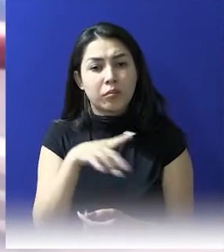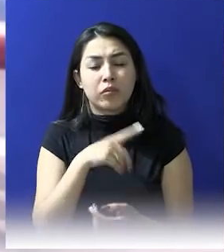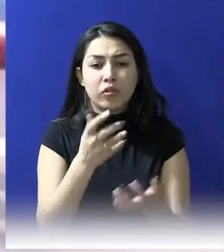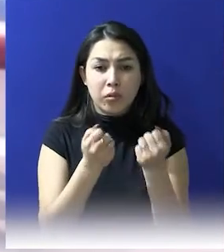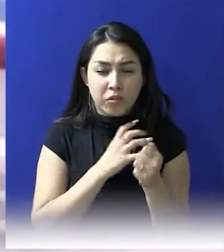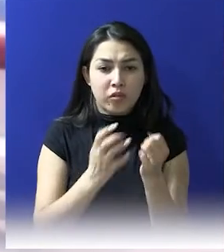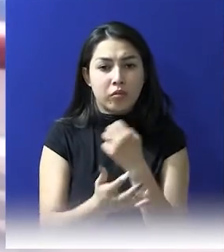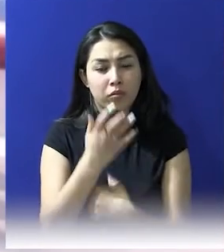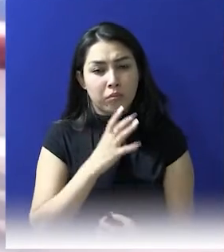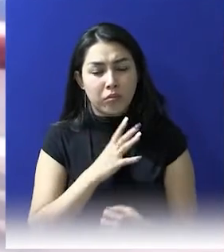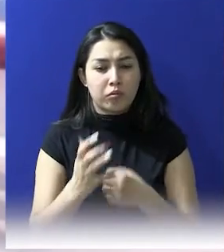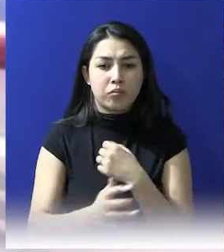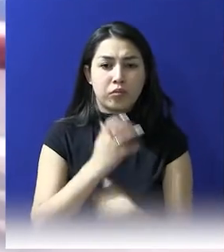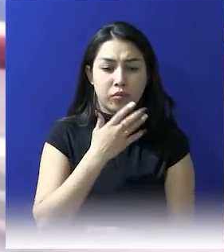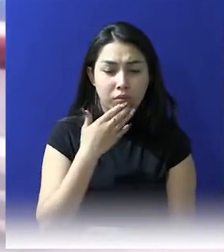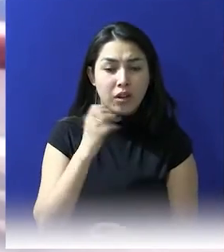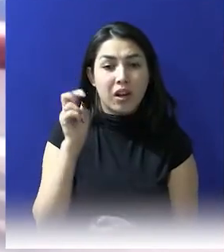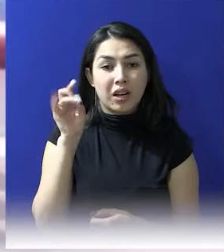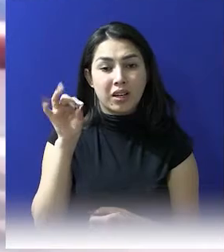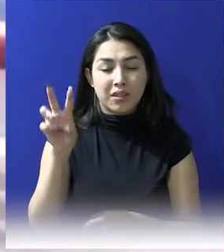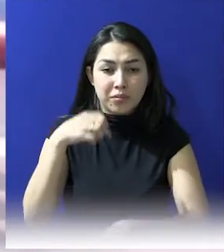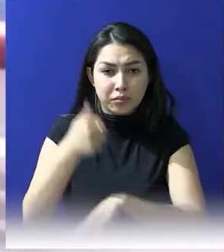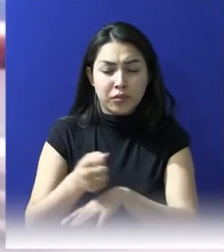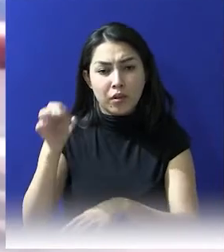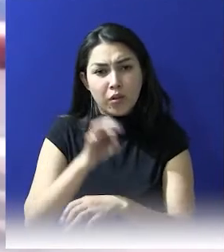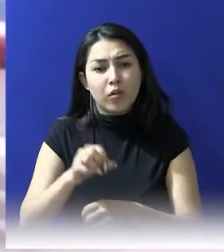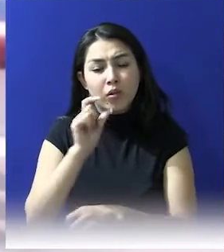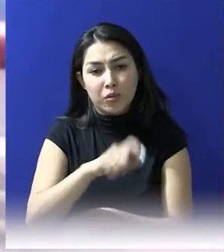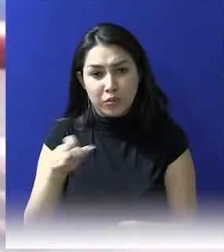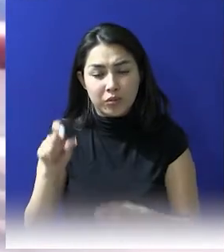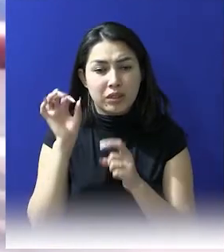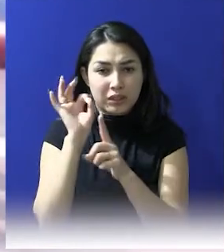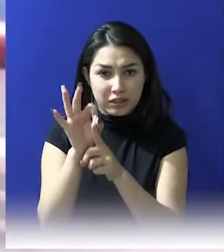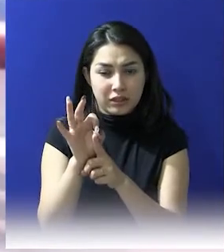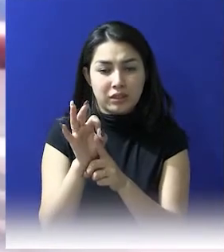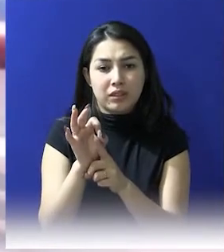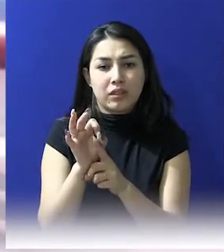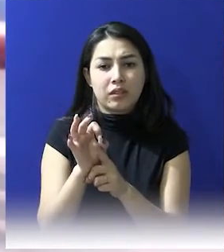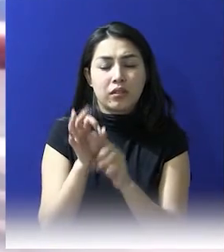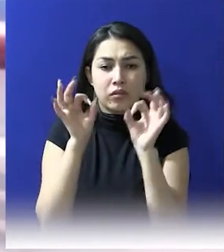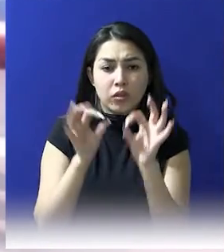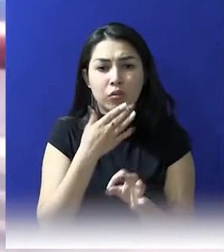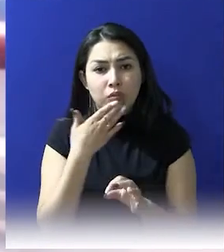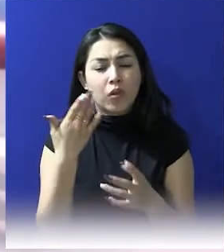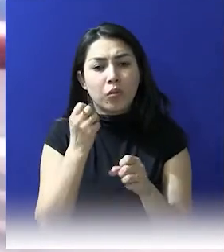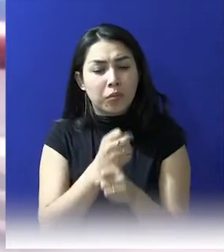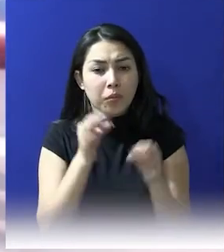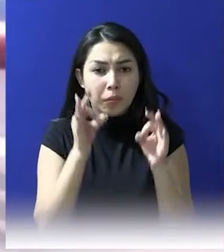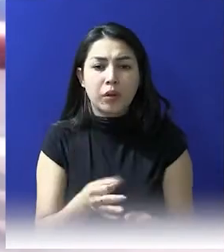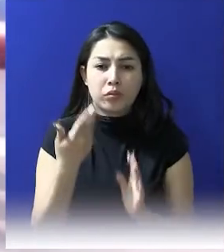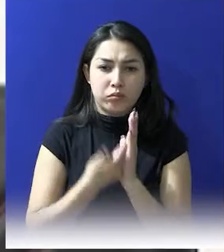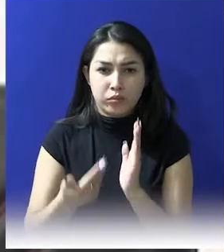артығымен жібереді. Ал әкім басшы болып қарамағындағы адамдарға жаңағы айтпайды. Былай істеңдер, былай істеңдер деген